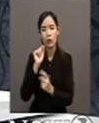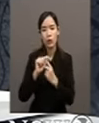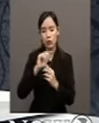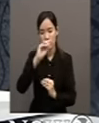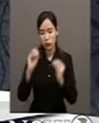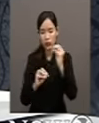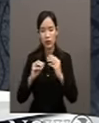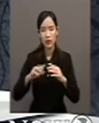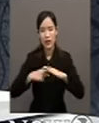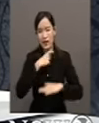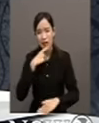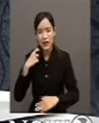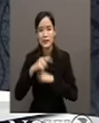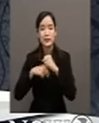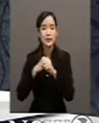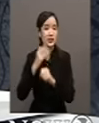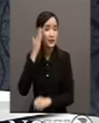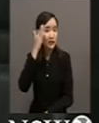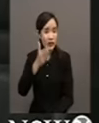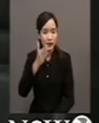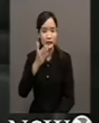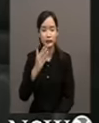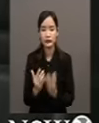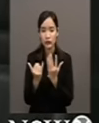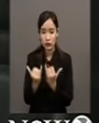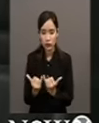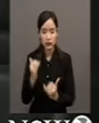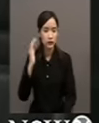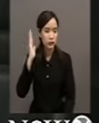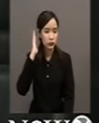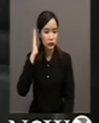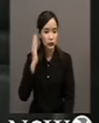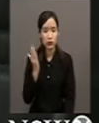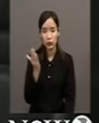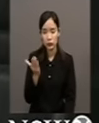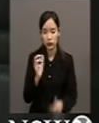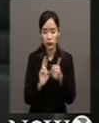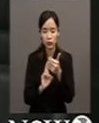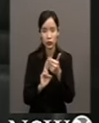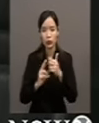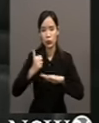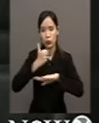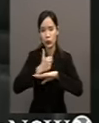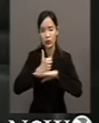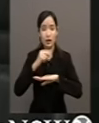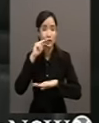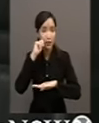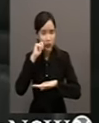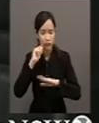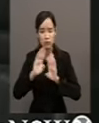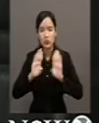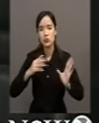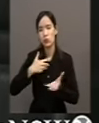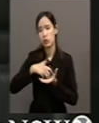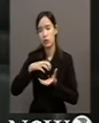ที่จะมาถึงในปีหน้าครับซึ่งในวันนี้นะครับคุณทองเปลวกองจันรองอธิบดีกรมชลประทานเปิดเผยถึงสถานการณ์น้ำ